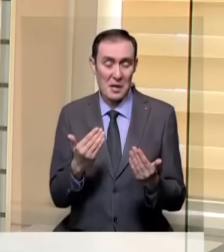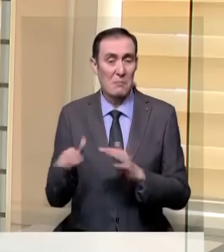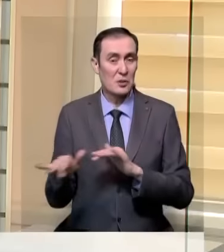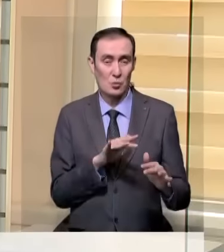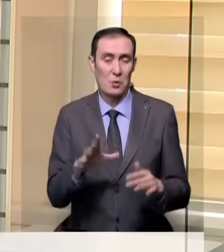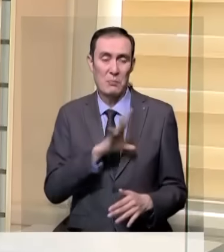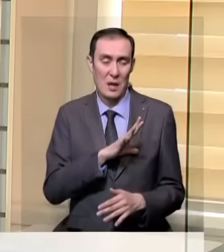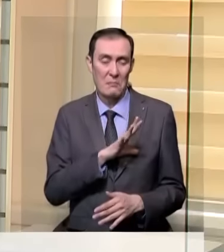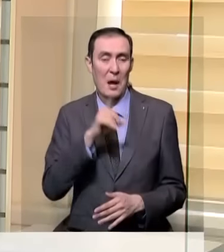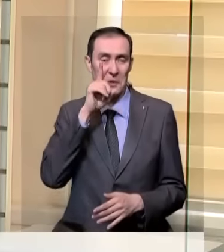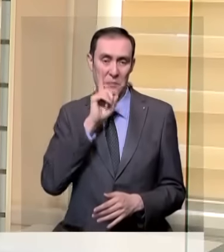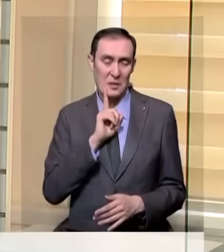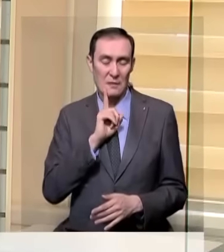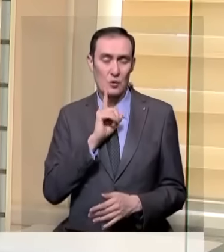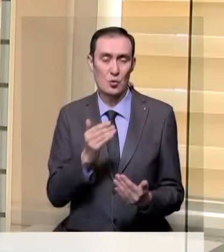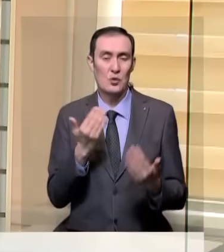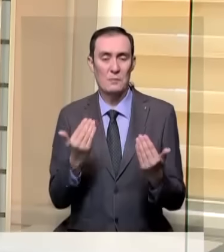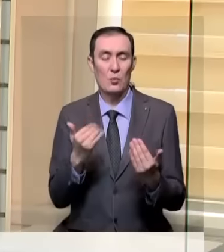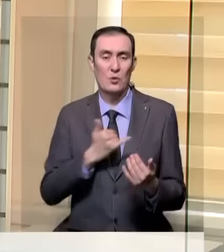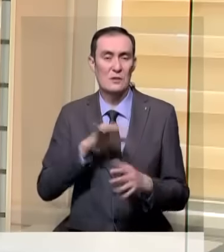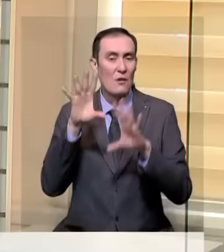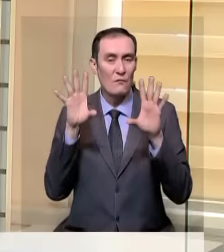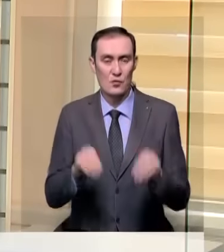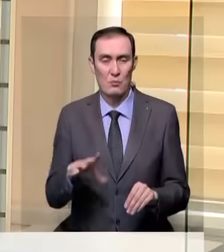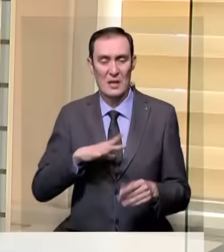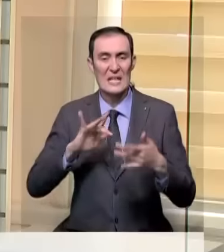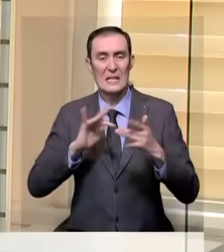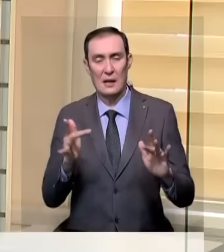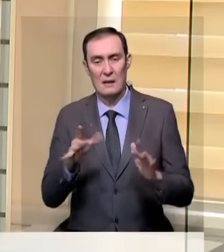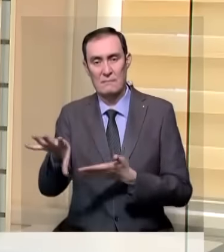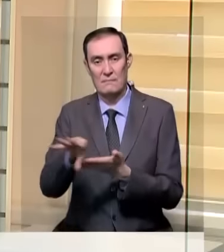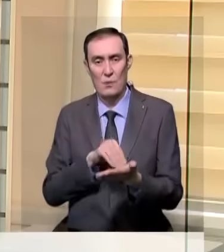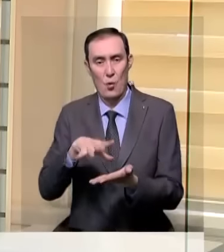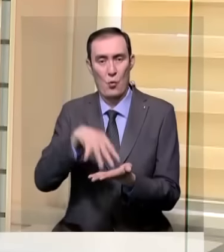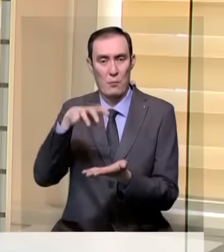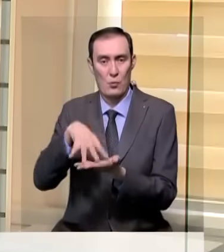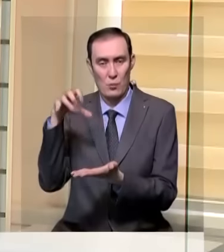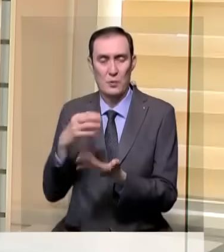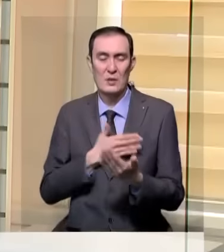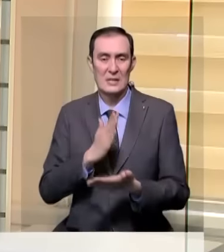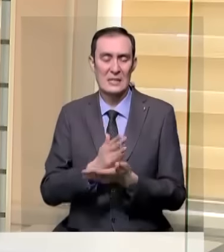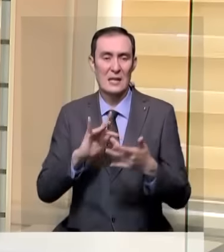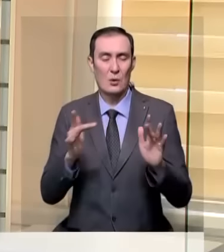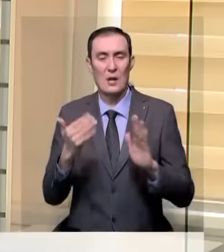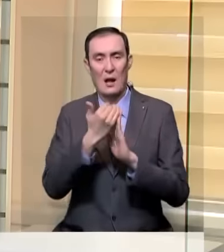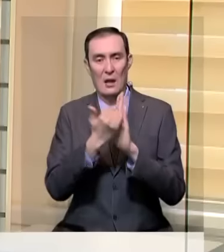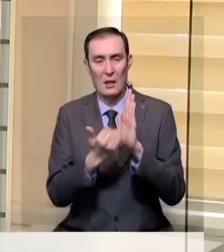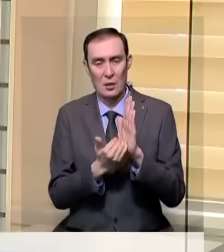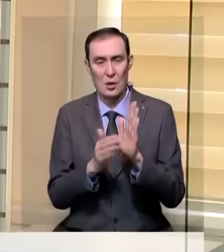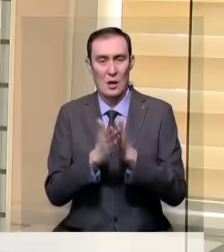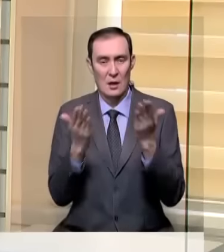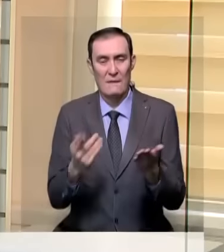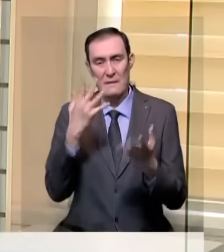нас была оптимизирована в связи с тем, что у нас вот все было оцифровано. У нас есть электронный каталог.